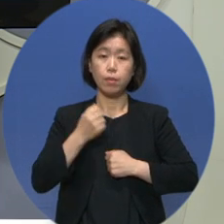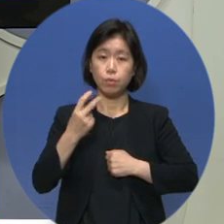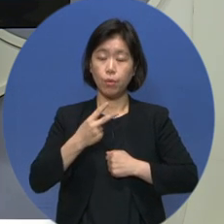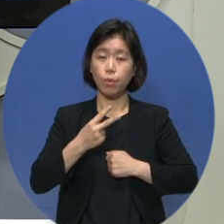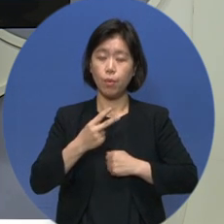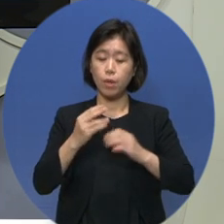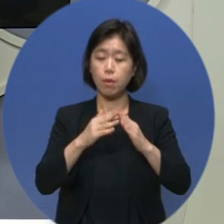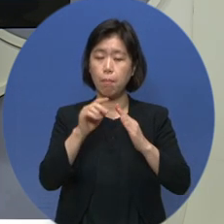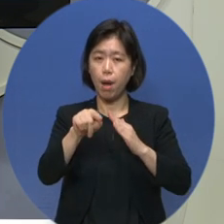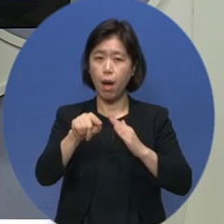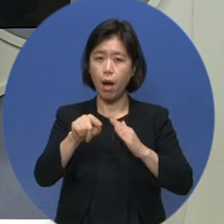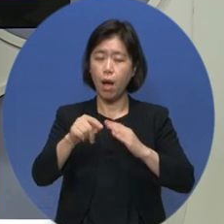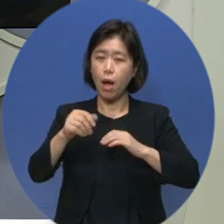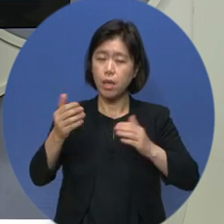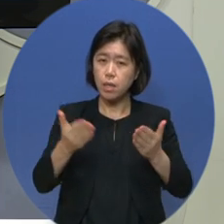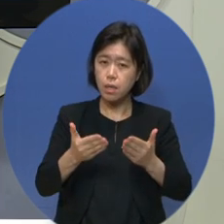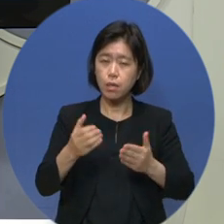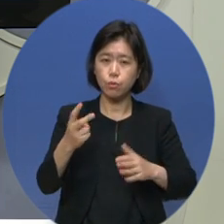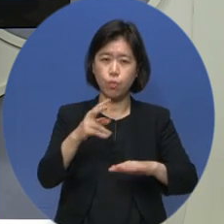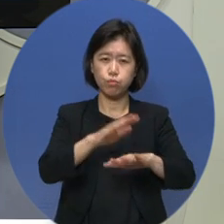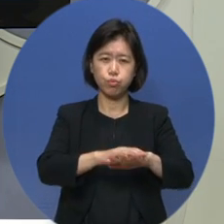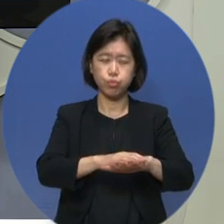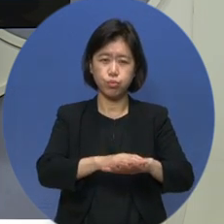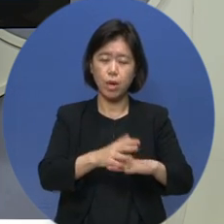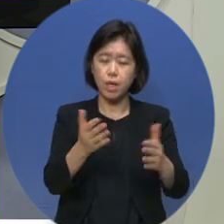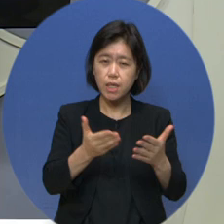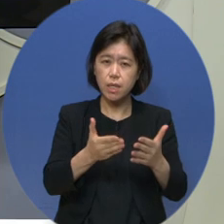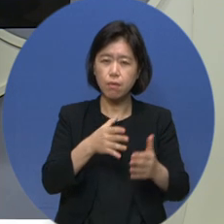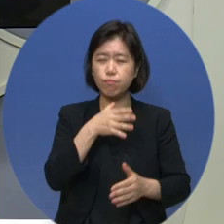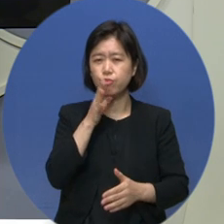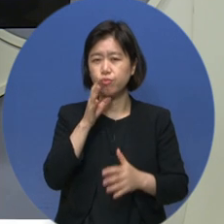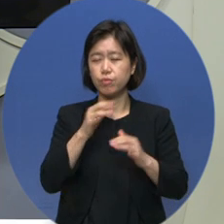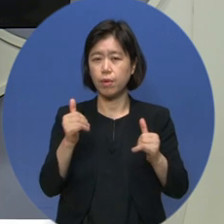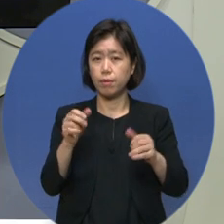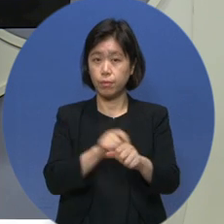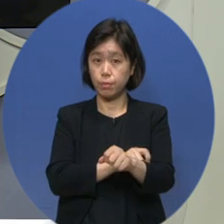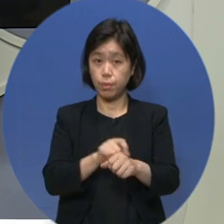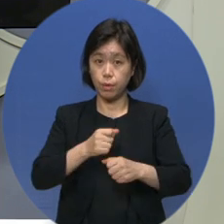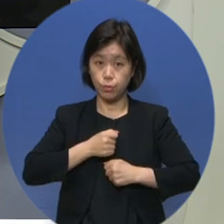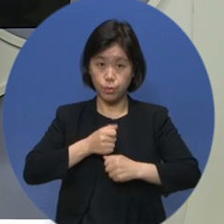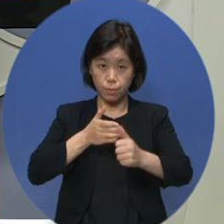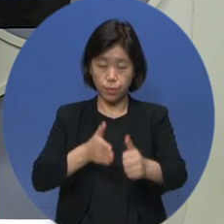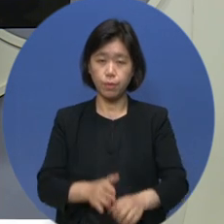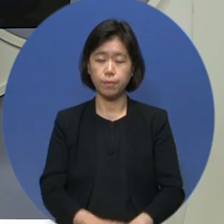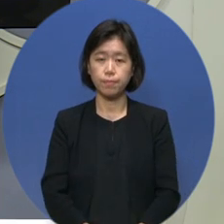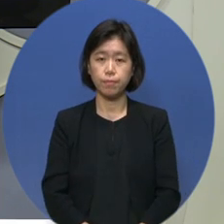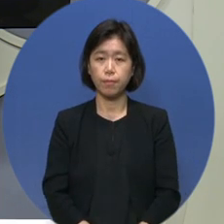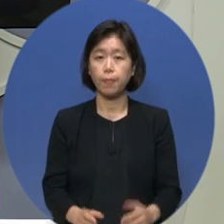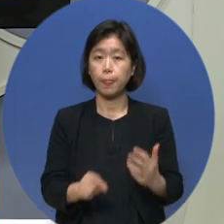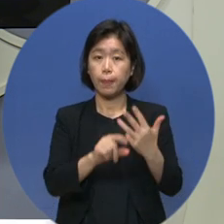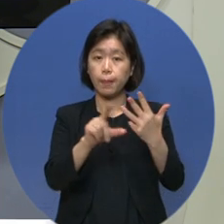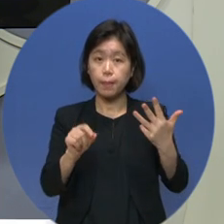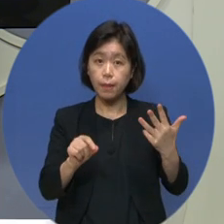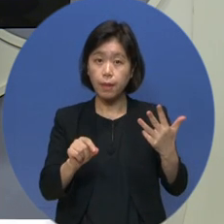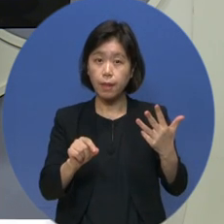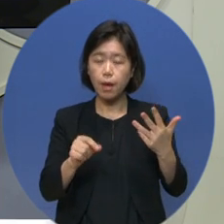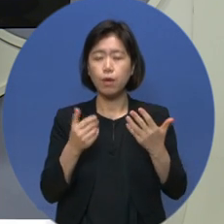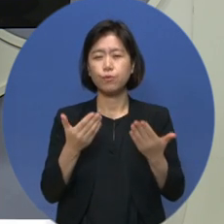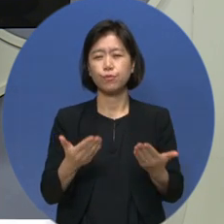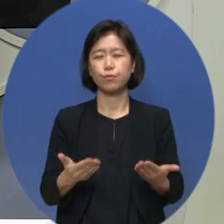노인들이 더해 장시간 노출되지 않도록 주의해야 합니다 또한 8월은 본격적인 여름 휴가 기간으로